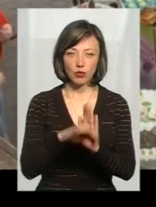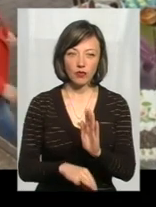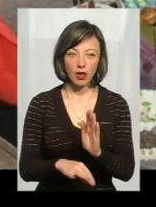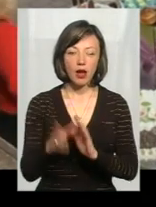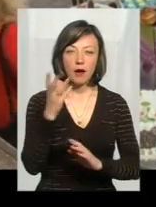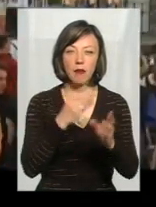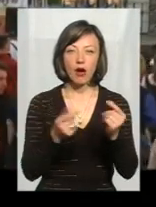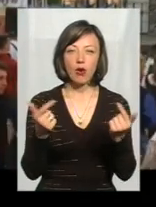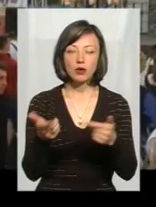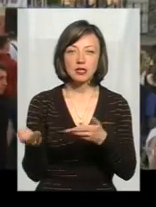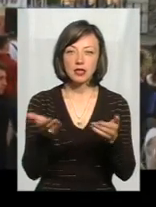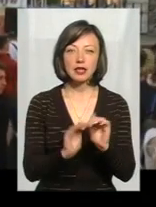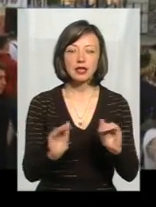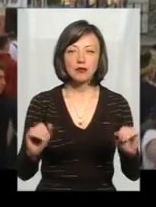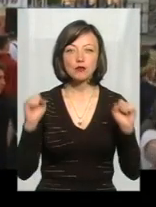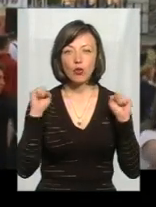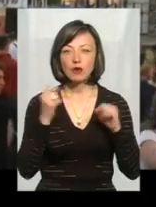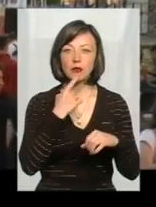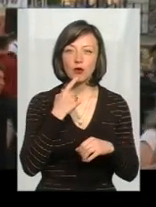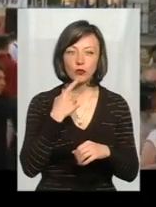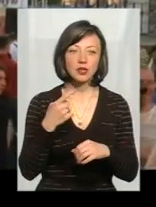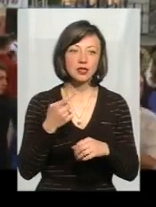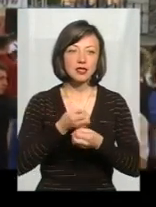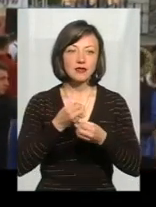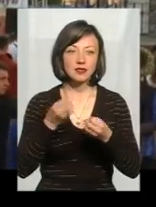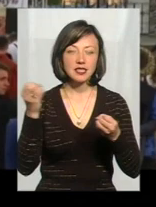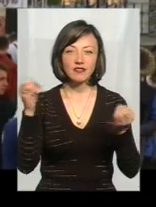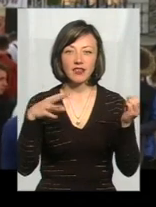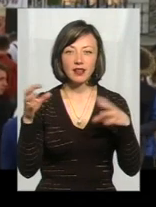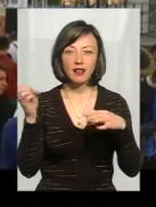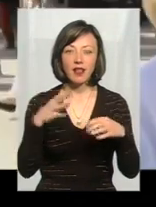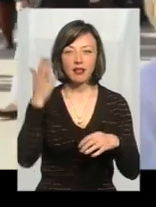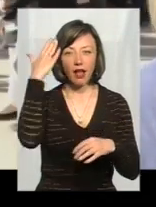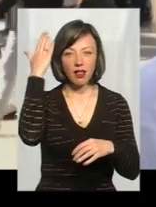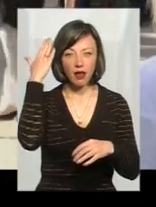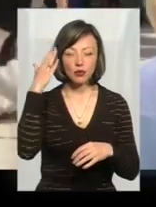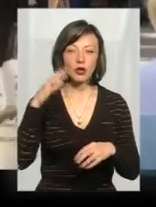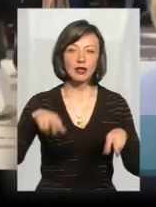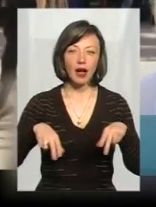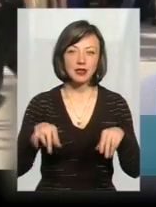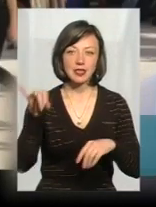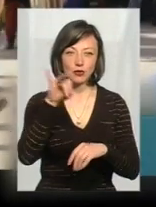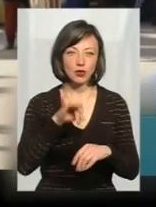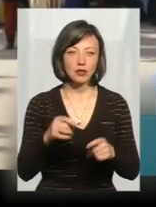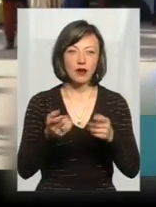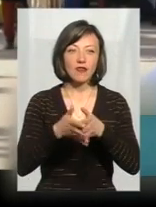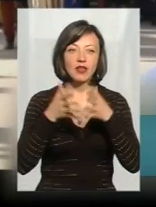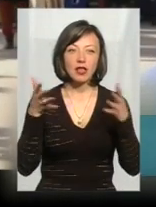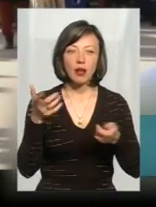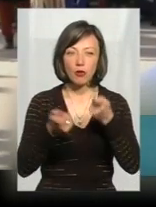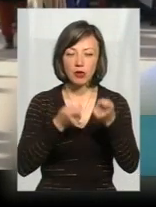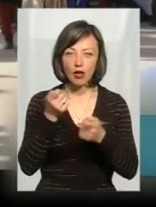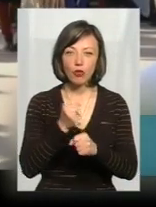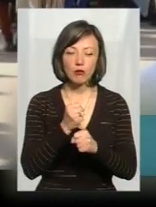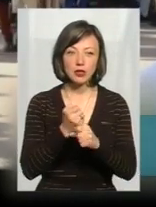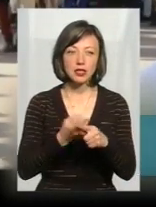магія гостинності, дитинства, спорту, смаку, світла, таланту, танцю та магія історії. Це дуже велика і клопітка робота.